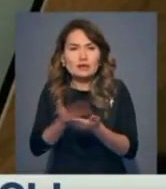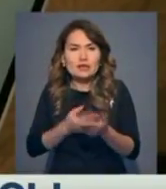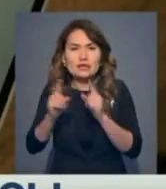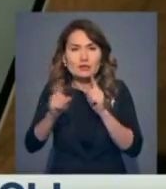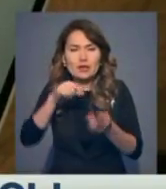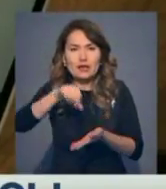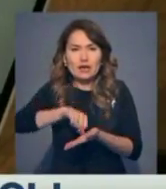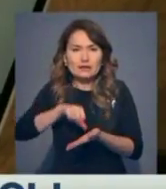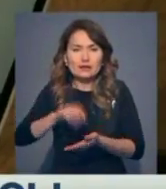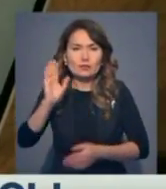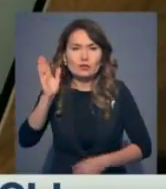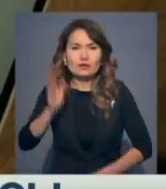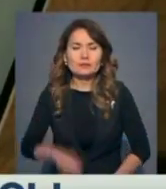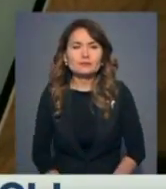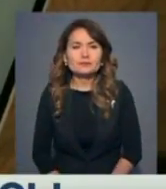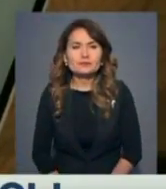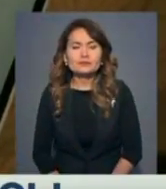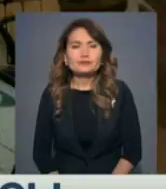қатысады.